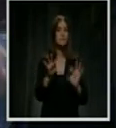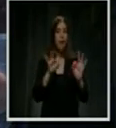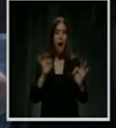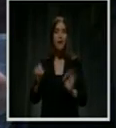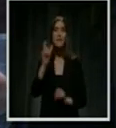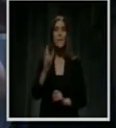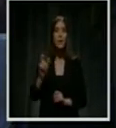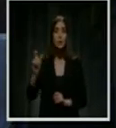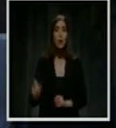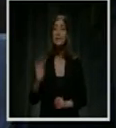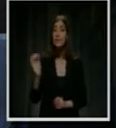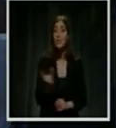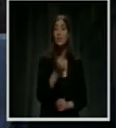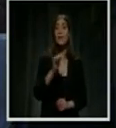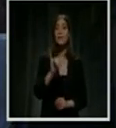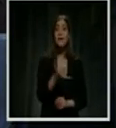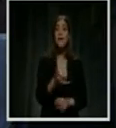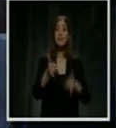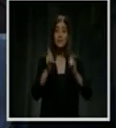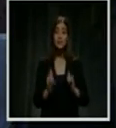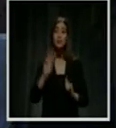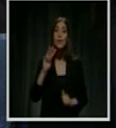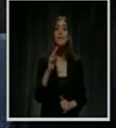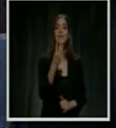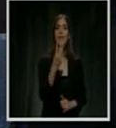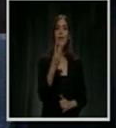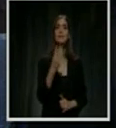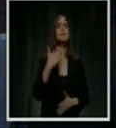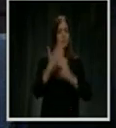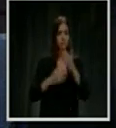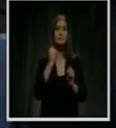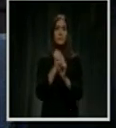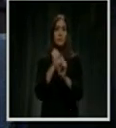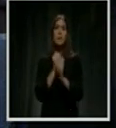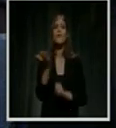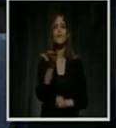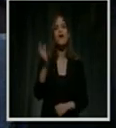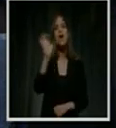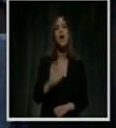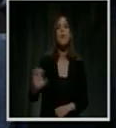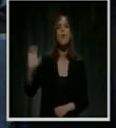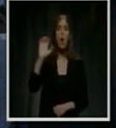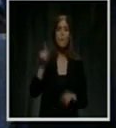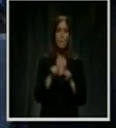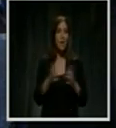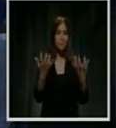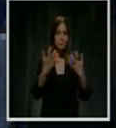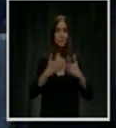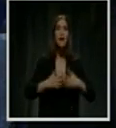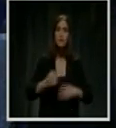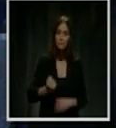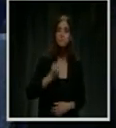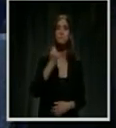speċjalment jekk ittina t-tielet siġġu biex inkunu nistgħu naħdmu b'magna ikbar għalik fl-Ewropa u b'magna iktar b'saħħit għalik f'kull